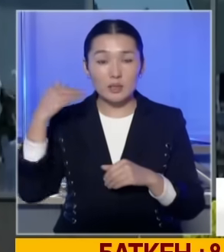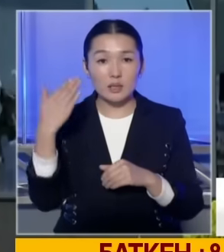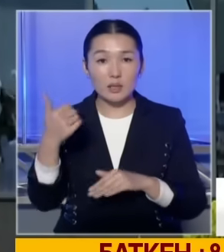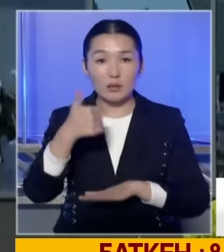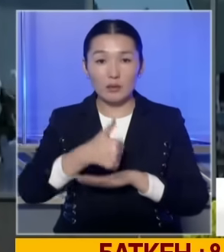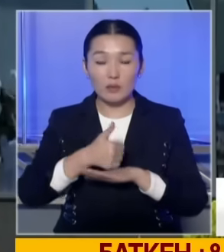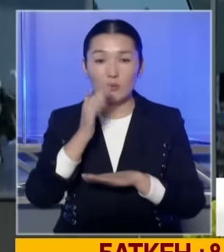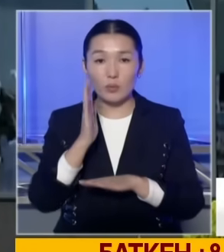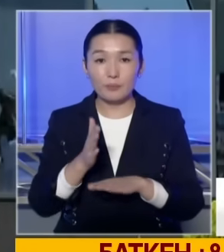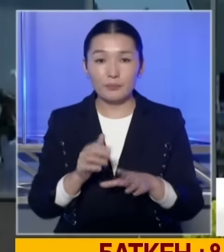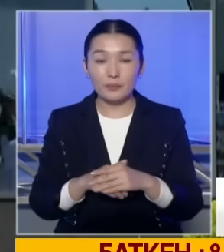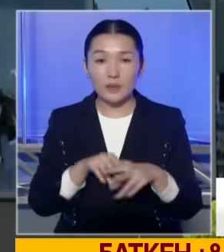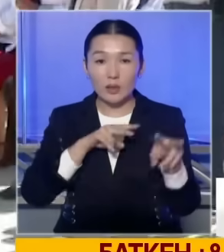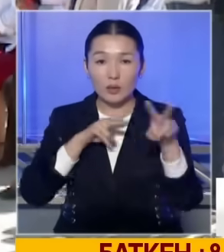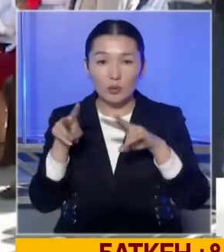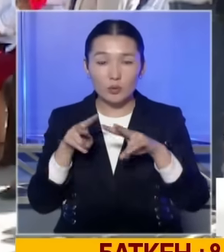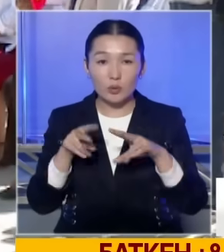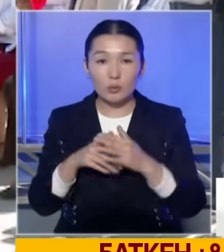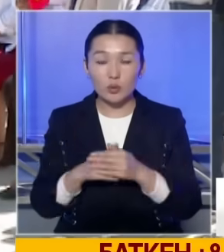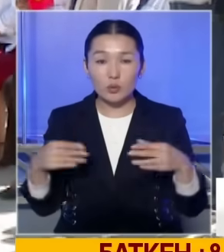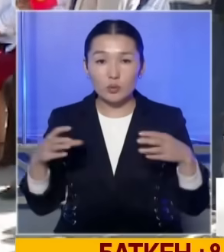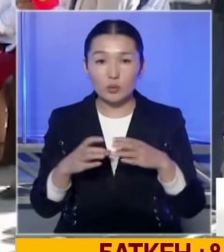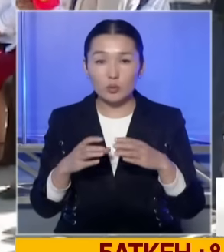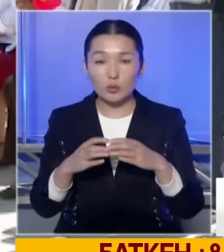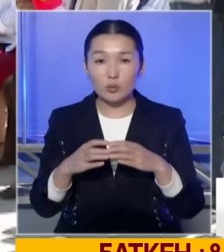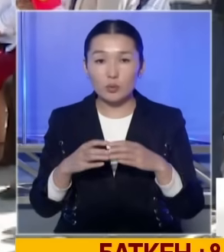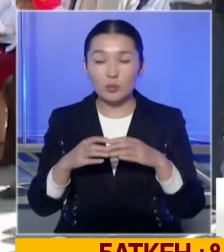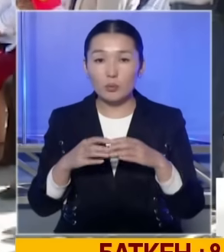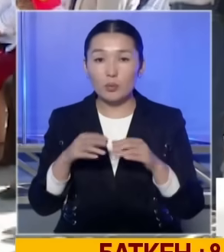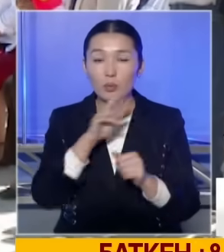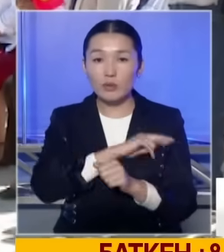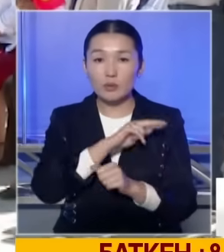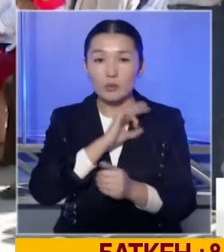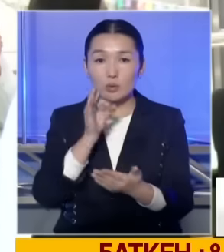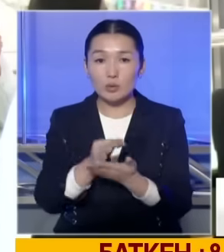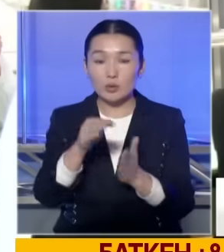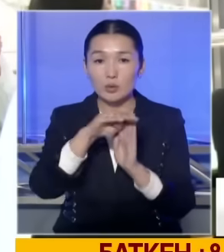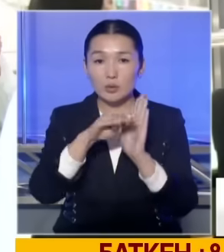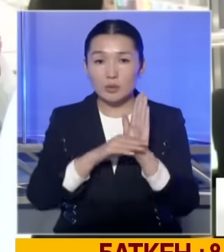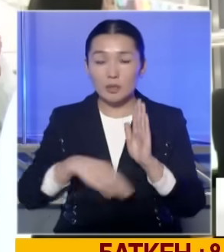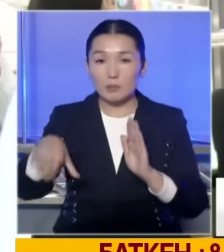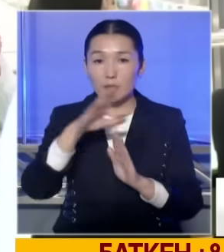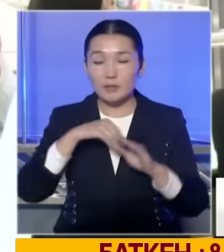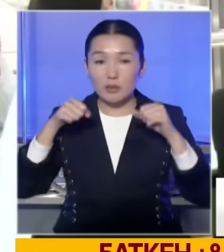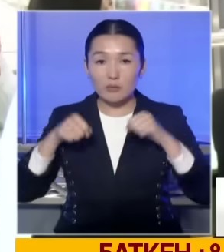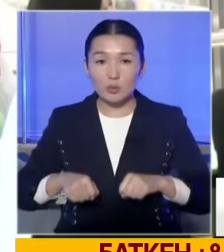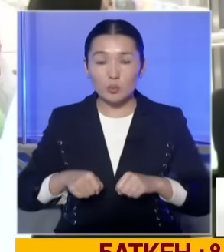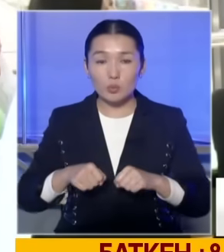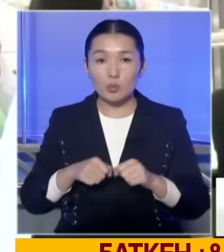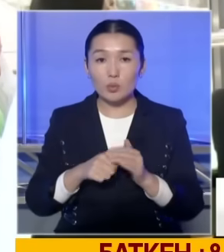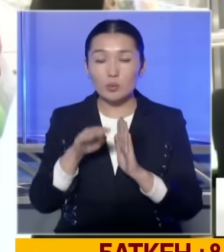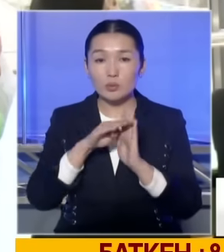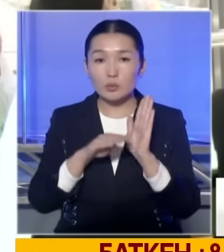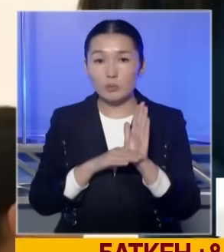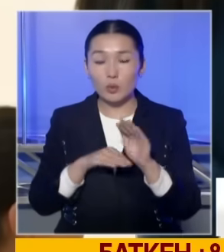төрагасы болуп саналат. Көзөмөлчүлүк кеңешинин түзүмү, компетенциясы, түзүү тартиби, мүчөлөрүнүн ыйгарым укуктарынын мөөнөттөрү,